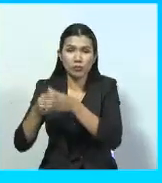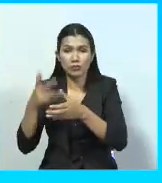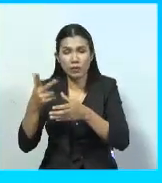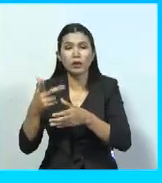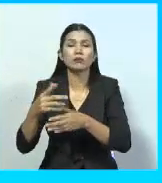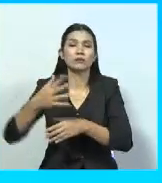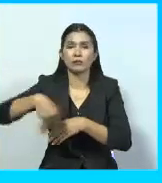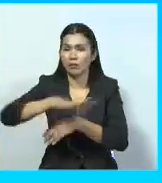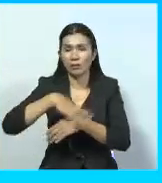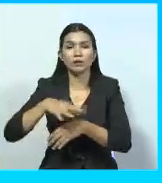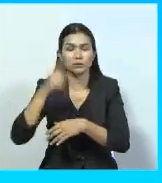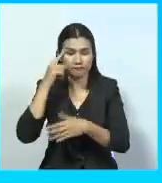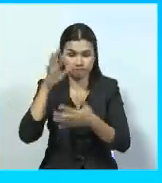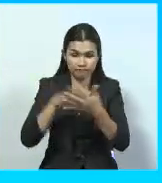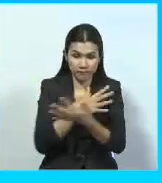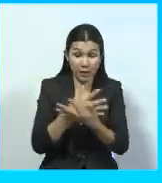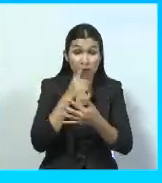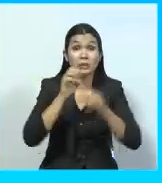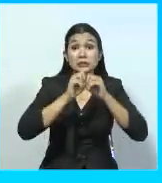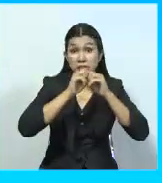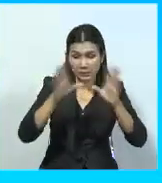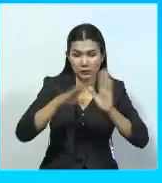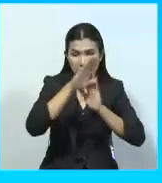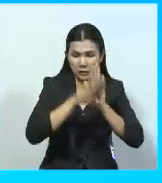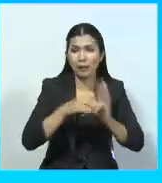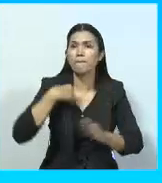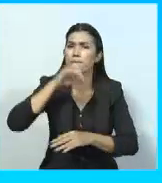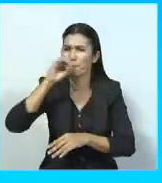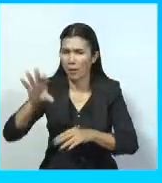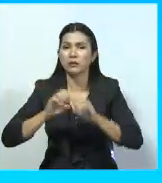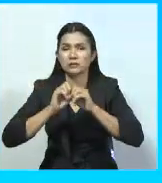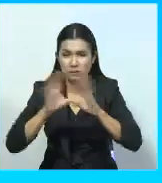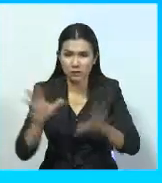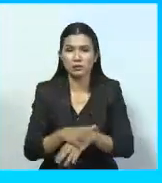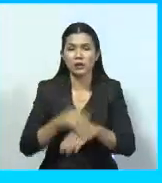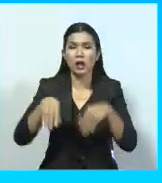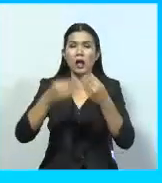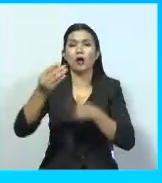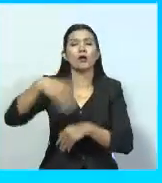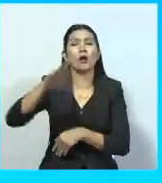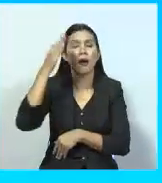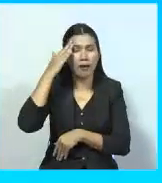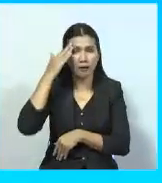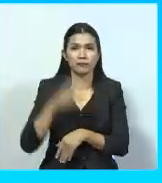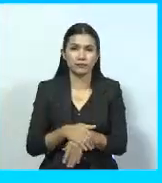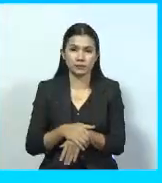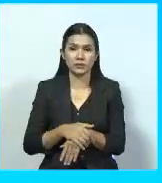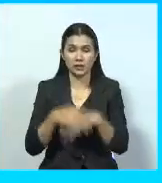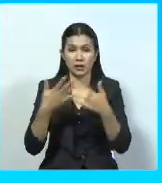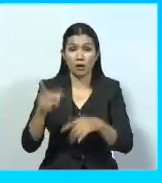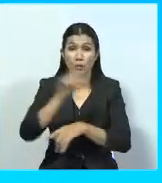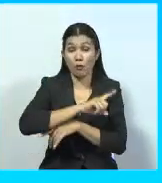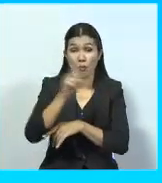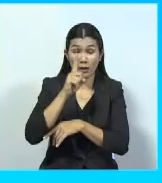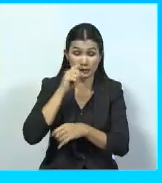แผนเวิร์กช็อปเรียบร้อยทางจังหวัดก็จะแจ้งเป็นกำหนดการที่เป็นทางการแล้วก็ชัดเจนให้ได้ทราบโดยทั่วกันส่วนการกำหน